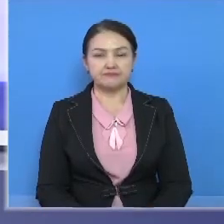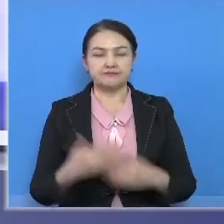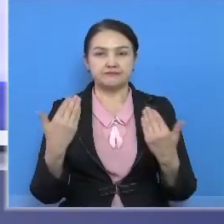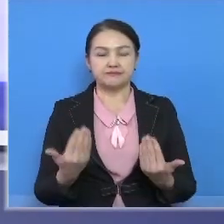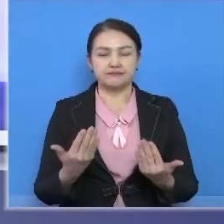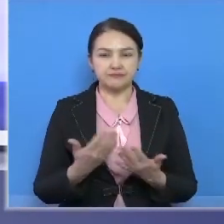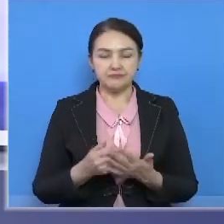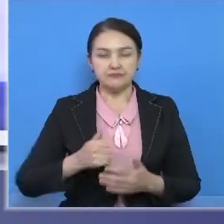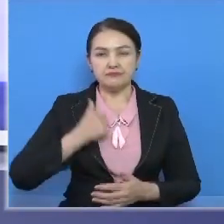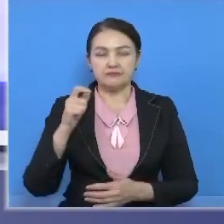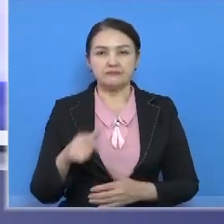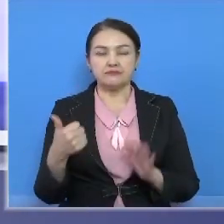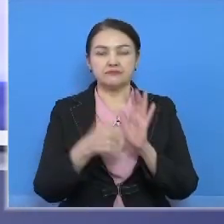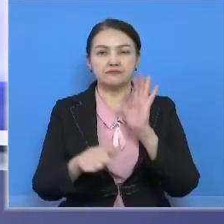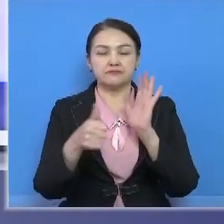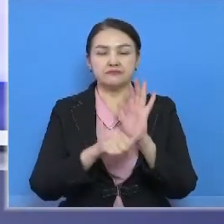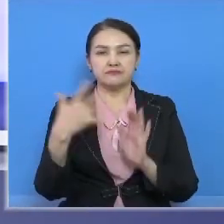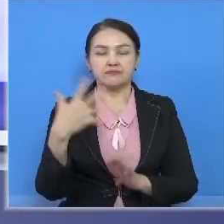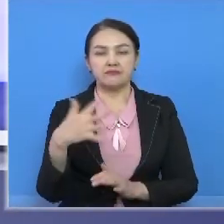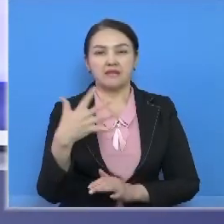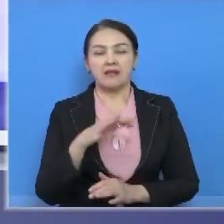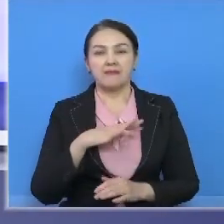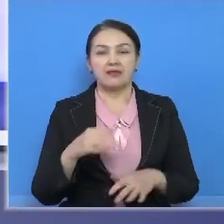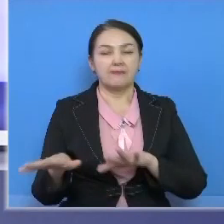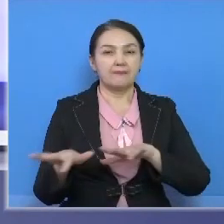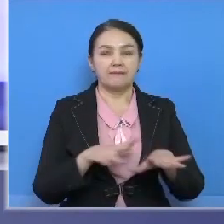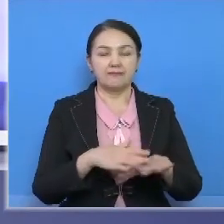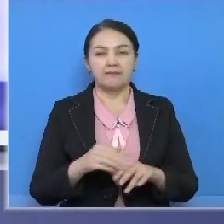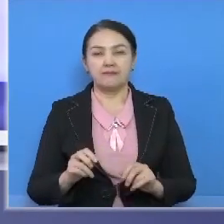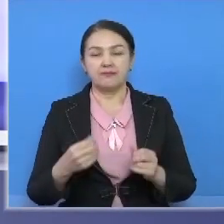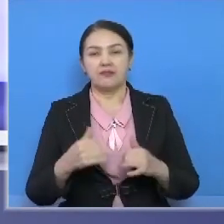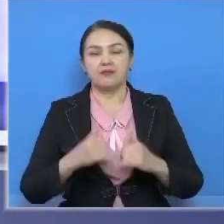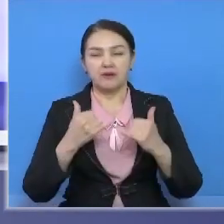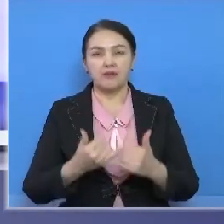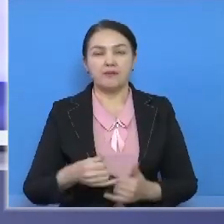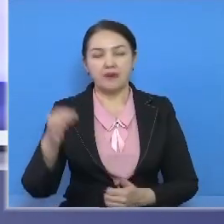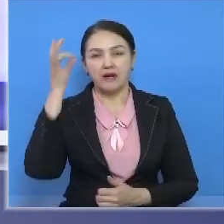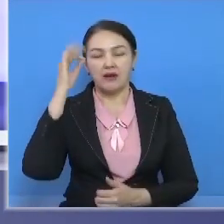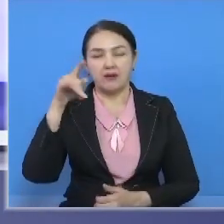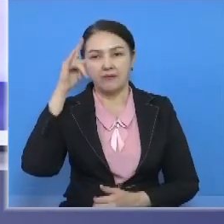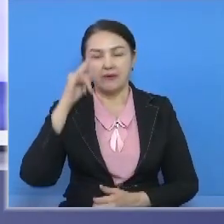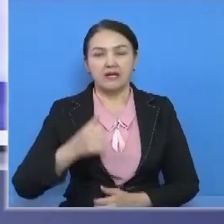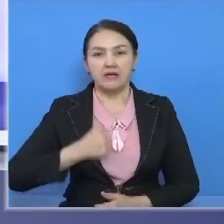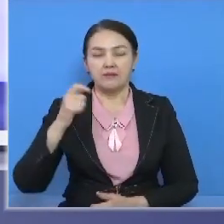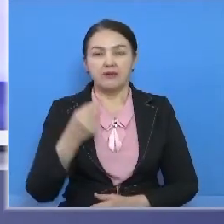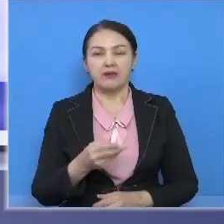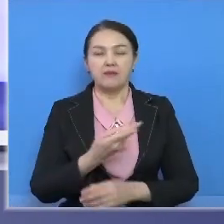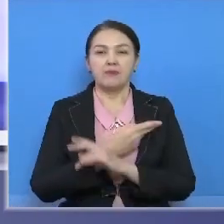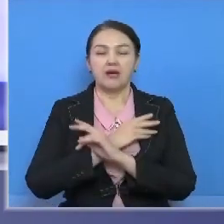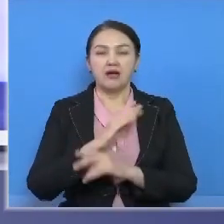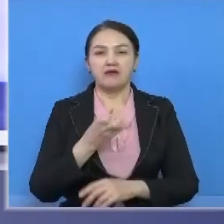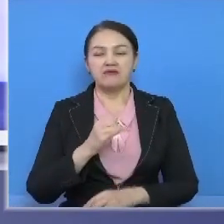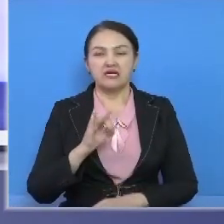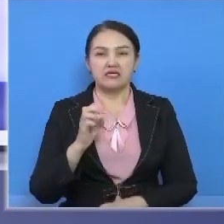Сегодня на базе воинской части 66-55 состоялось торжественное мероприятие, посвященное памяти воинов-казахстанцев, погибших на